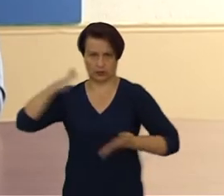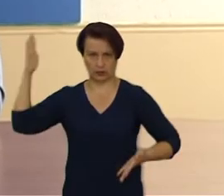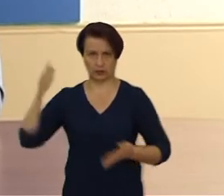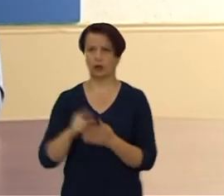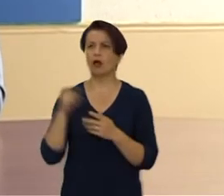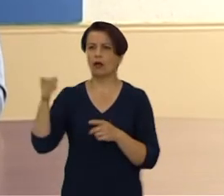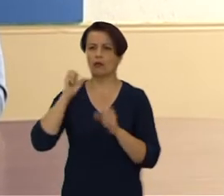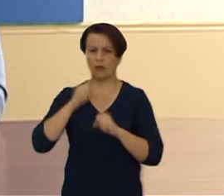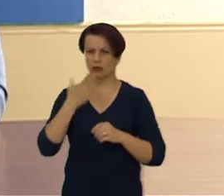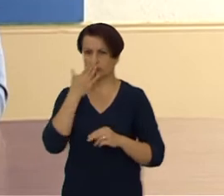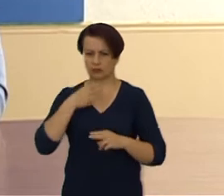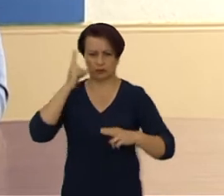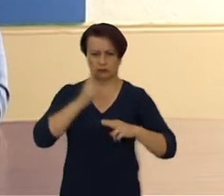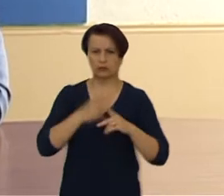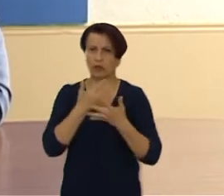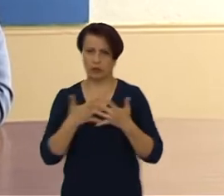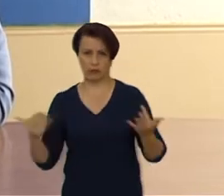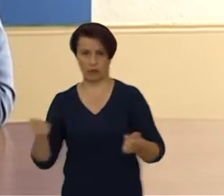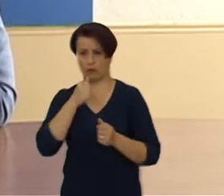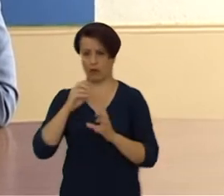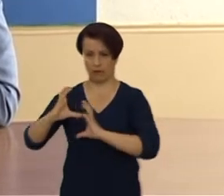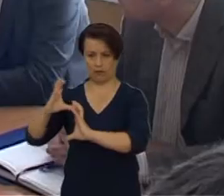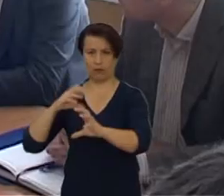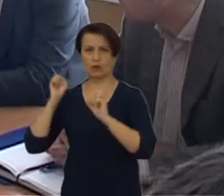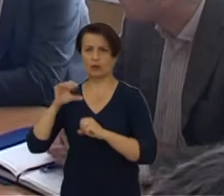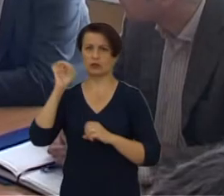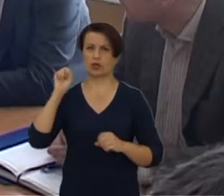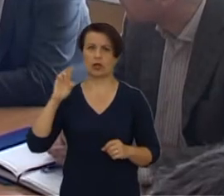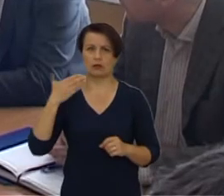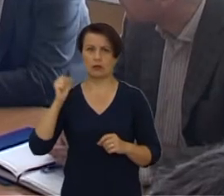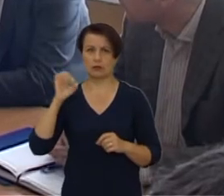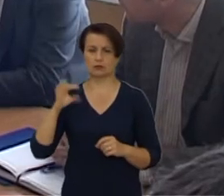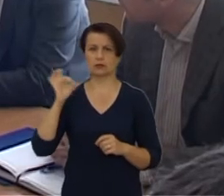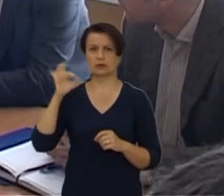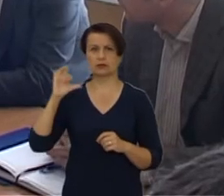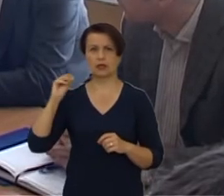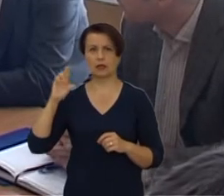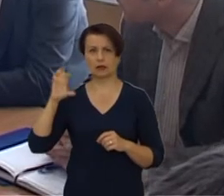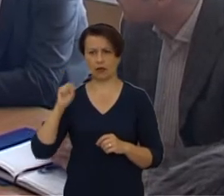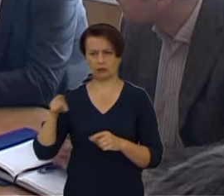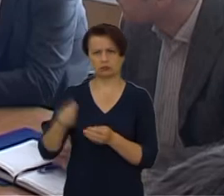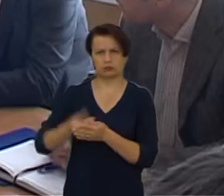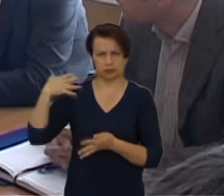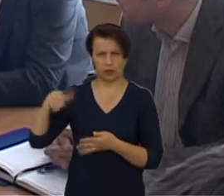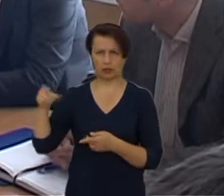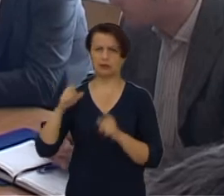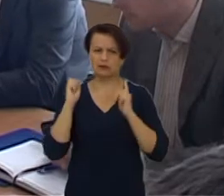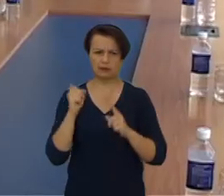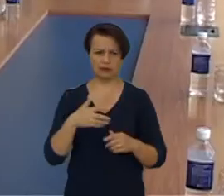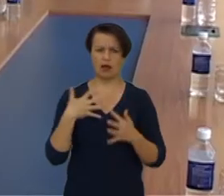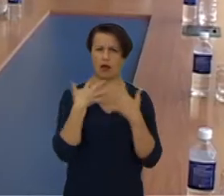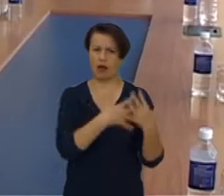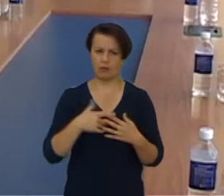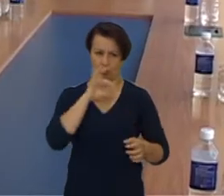yra gana įvairių. Galima rezervuarus nukenksminti šarmų bei siera, nors tai yra brangi ir tik Amerikoje naudojama